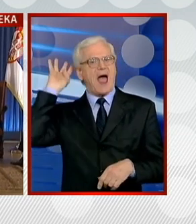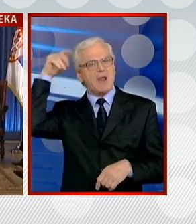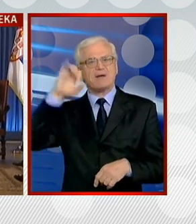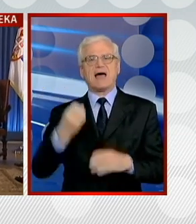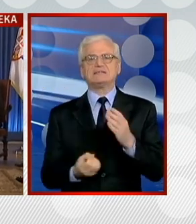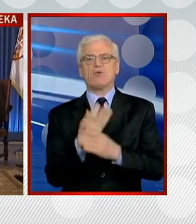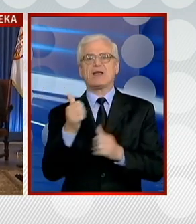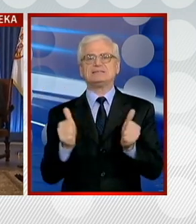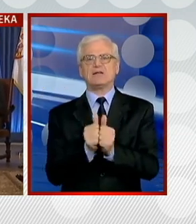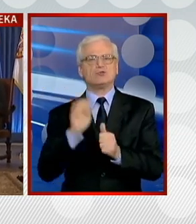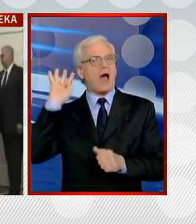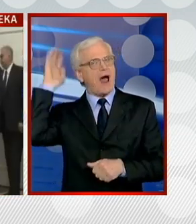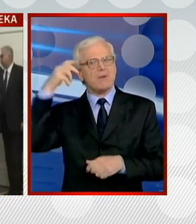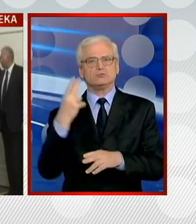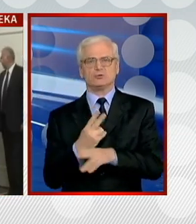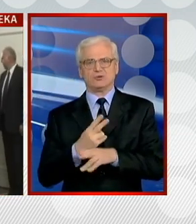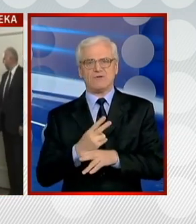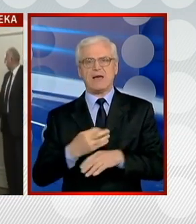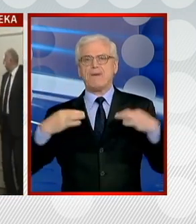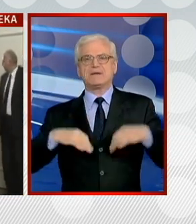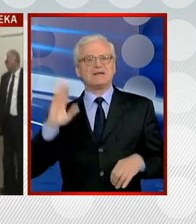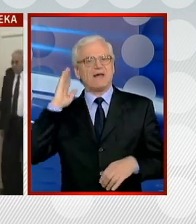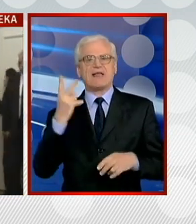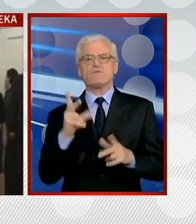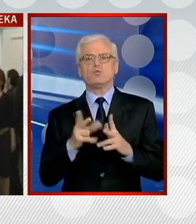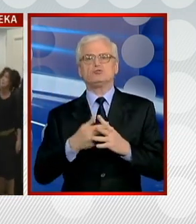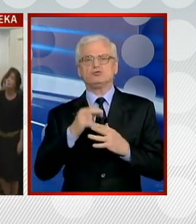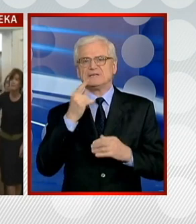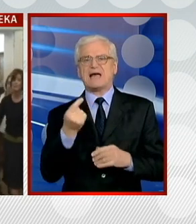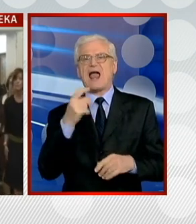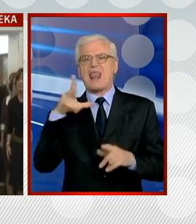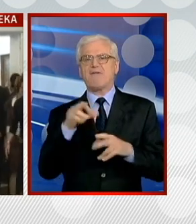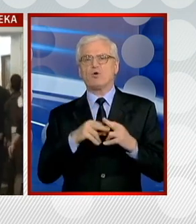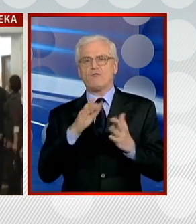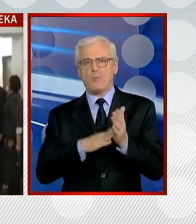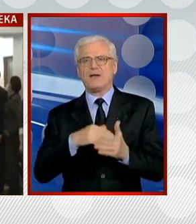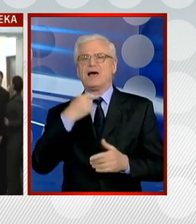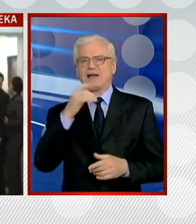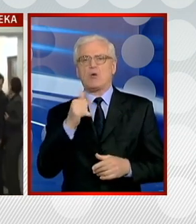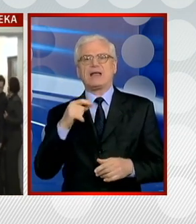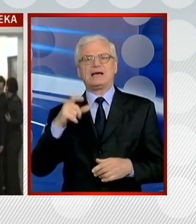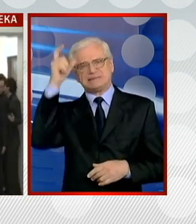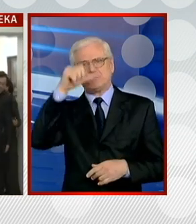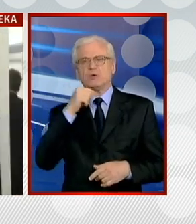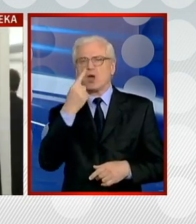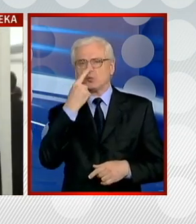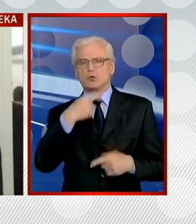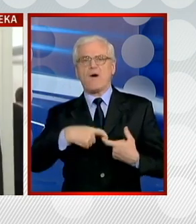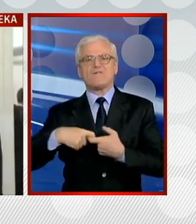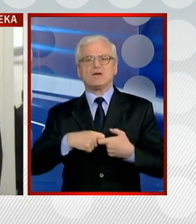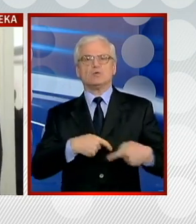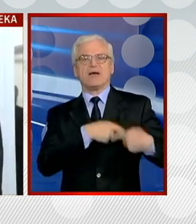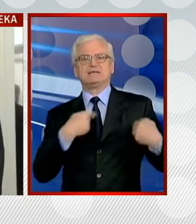stvore zajedničku albansku državu. Premijer Vučić je u razgovoru sa Lavrovom istakao da Srbiju i Rusiju vezuje